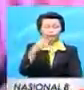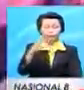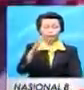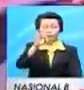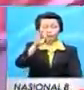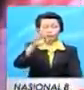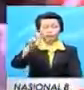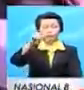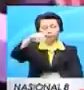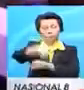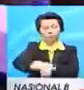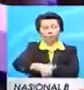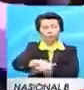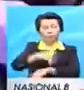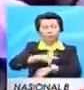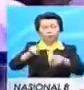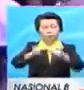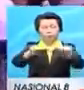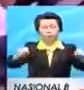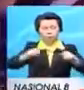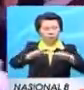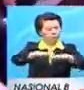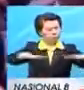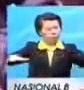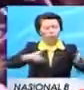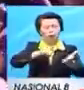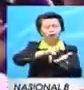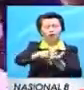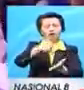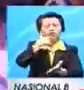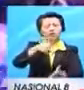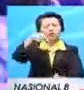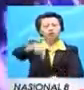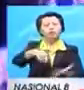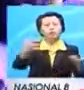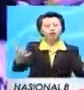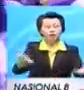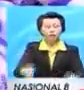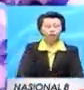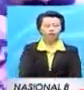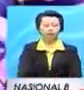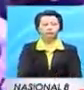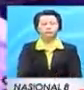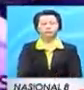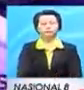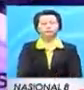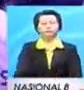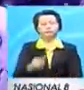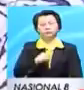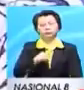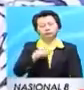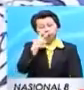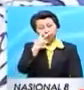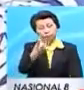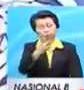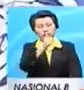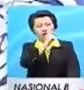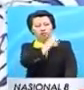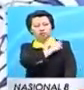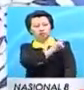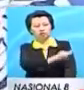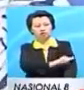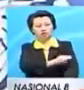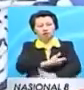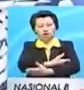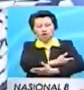di tapak lapangan terbang lama Bintulu. Yang terakhir Tuan Haji. Saya nampak ya tenaga sebenarnya adalah